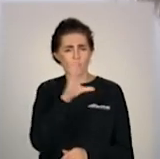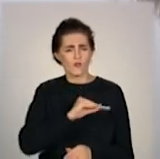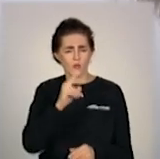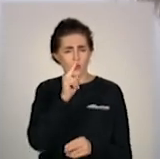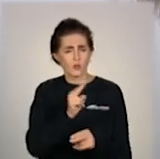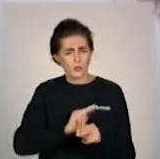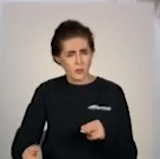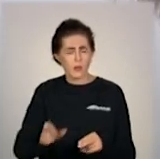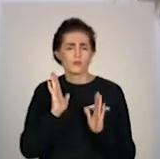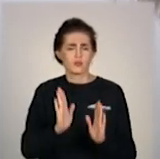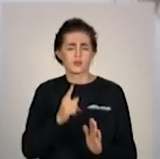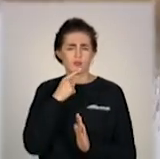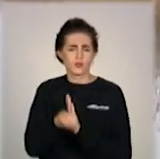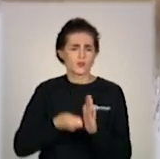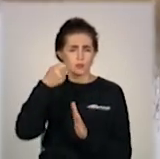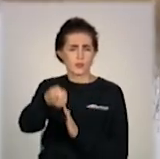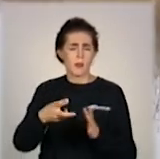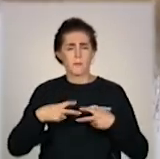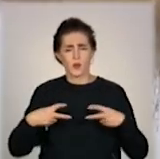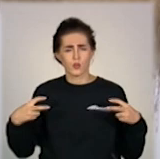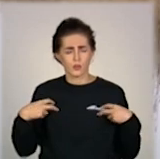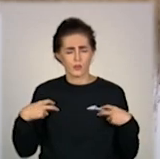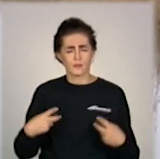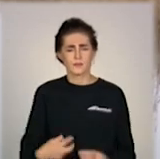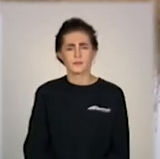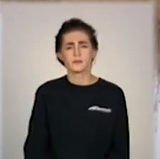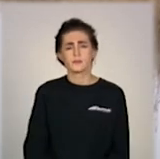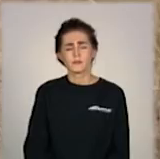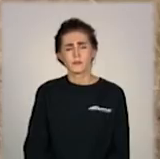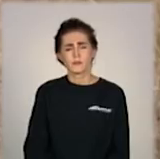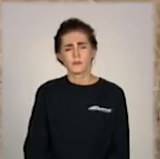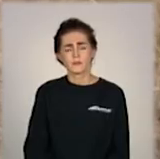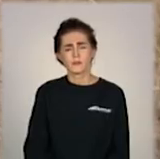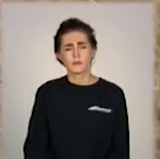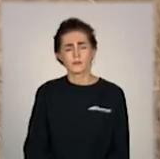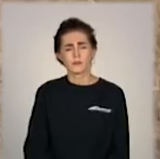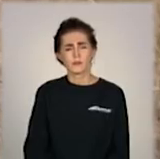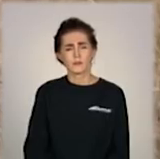звертатимуться до прокуратури. Марія Сергієва, Максим Кривошеєнко, телеканал «Донбас».